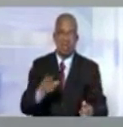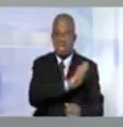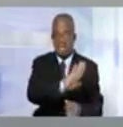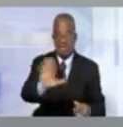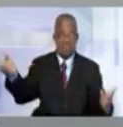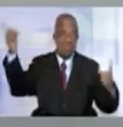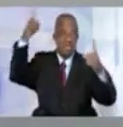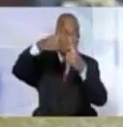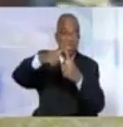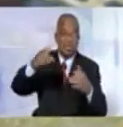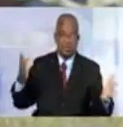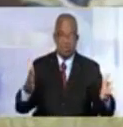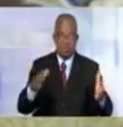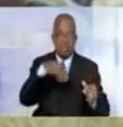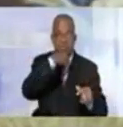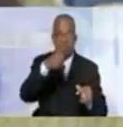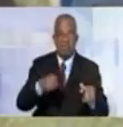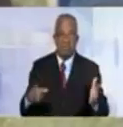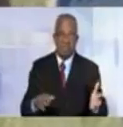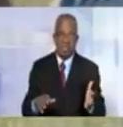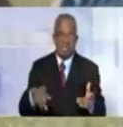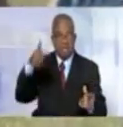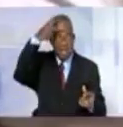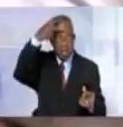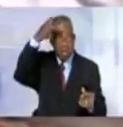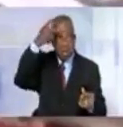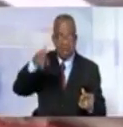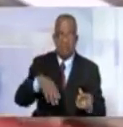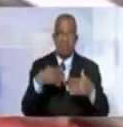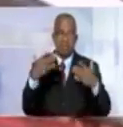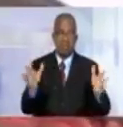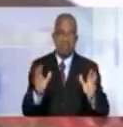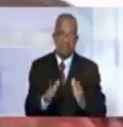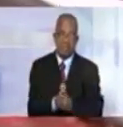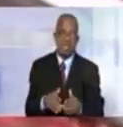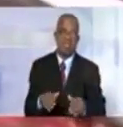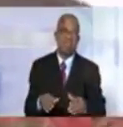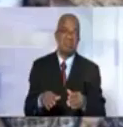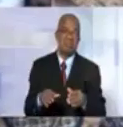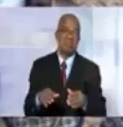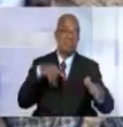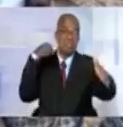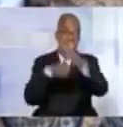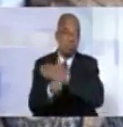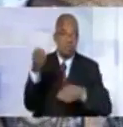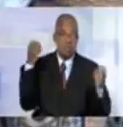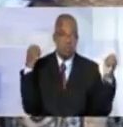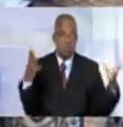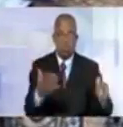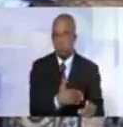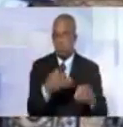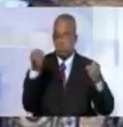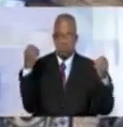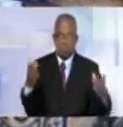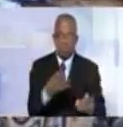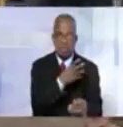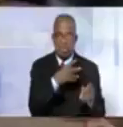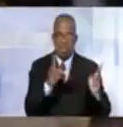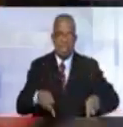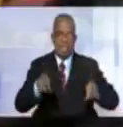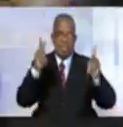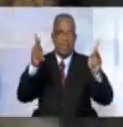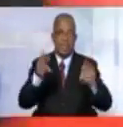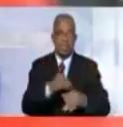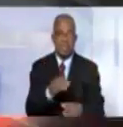gratuit le paludisme est la première cause de mortalité en afrique subsaharienne selon le programme roll back malaria